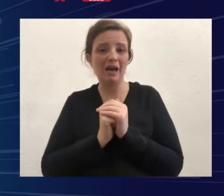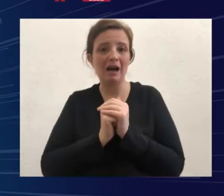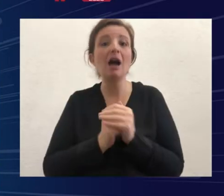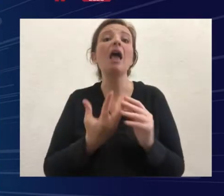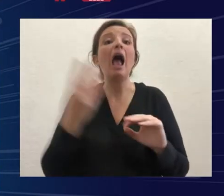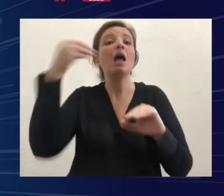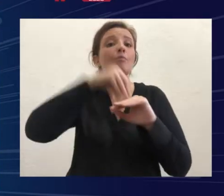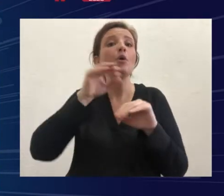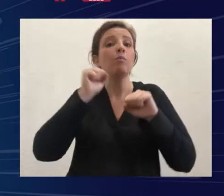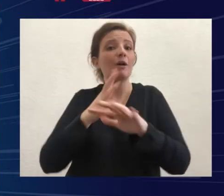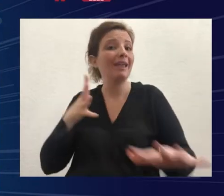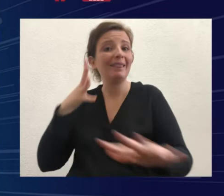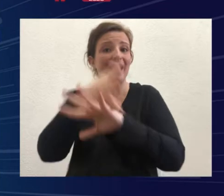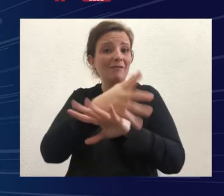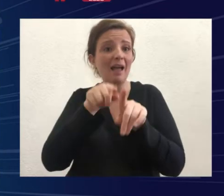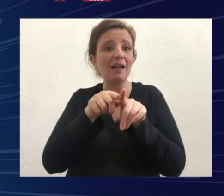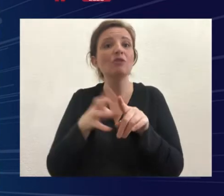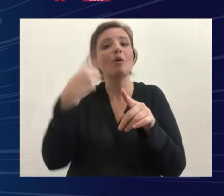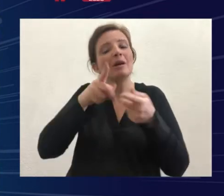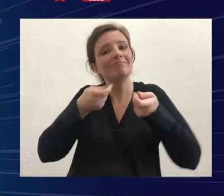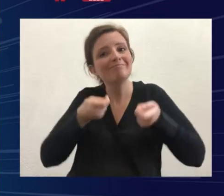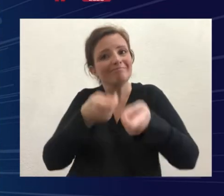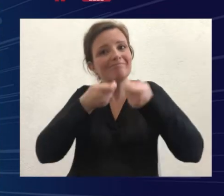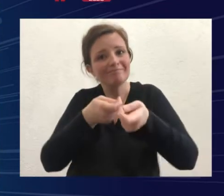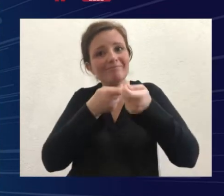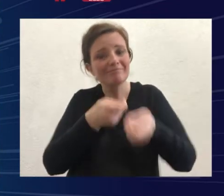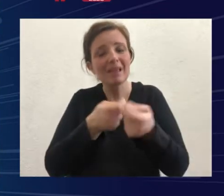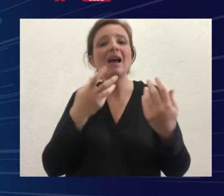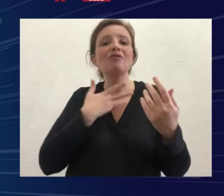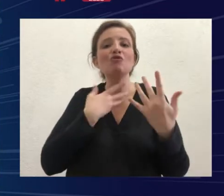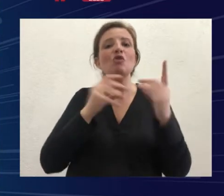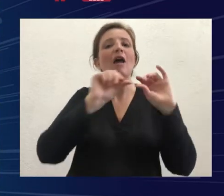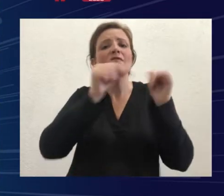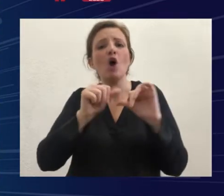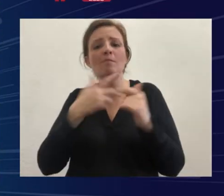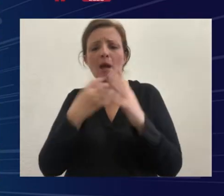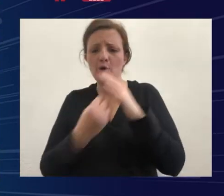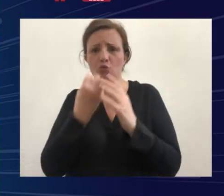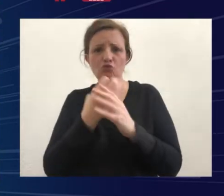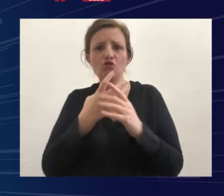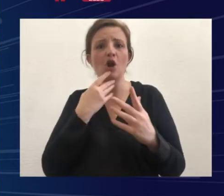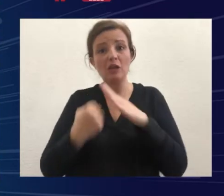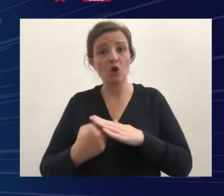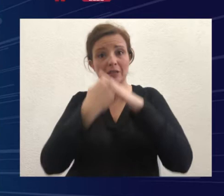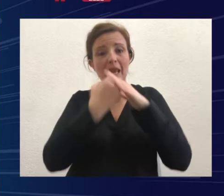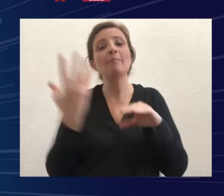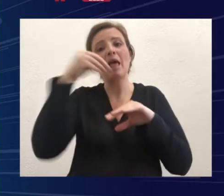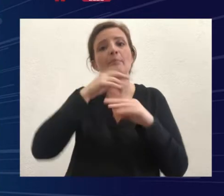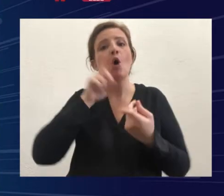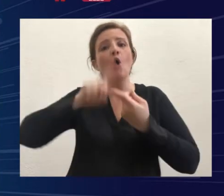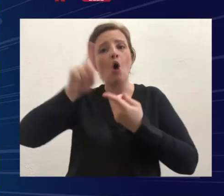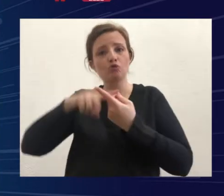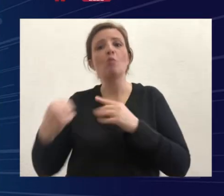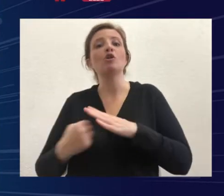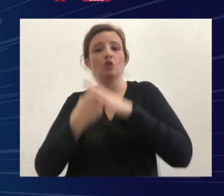particolare possono agire nel promuovere forme di produzione sostenibile e forme